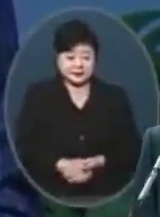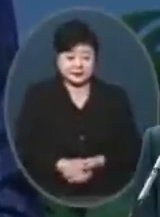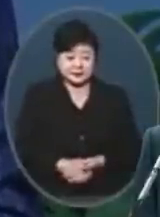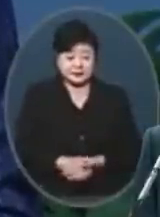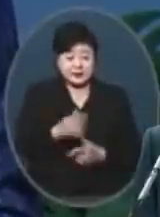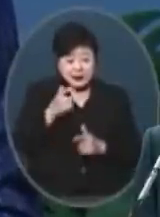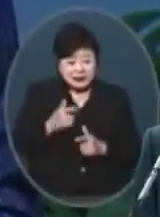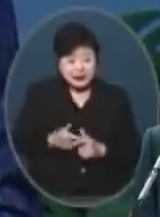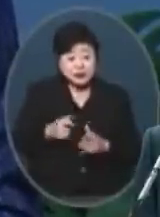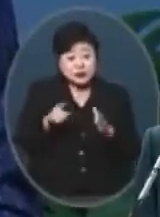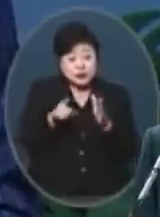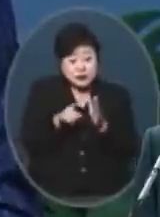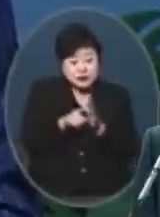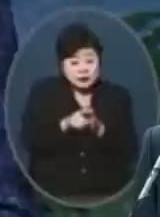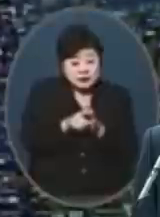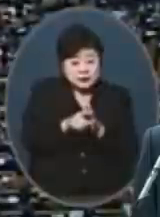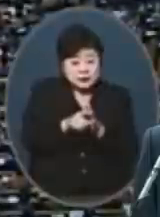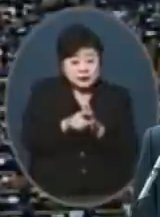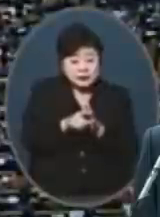예수 믿어서